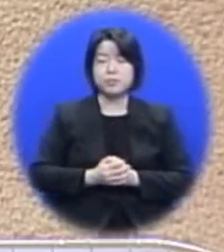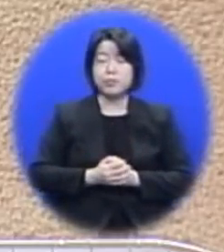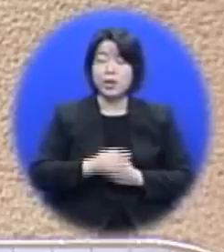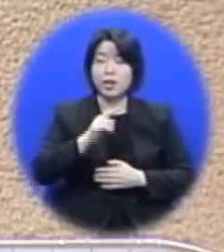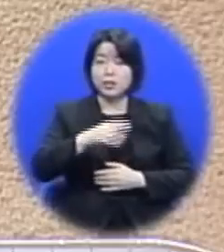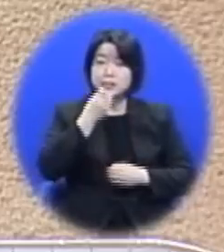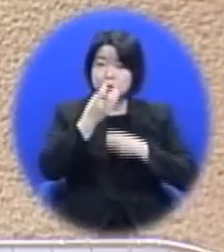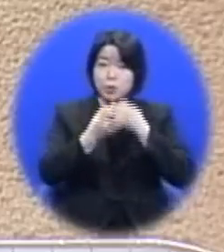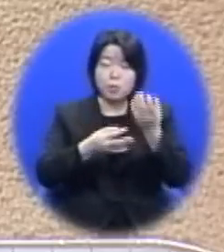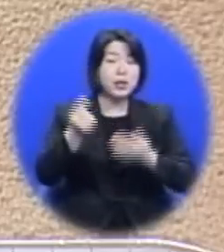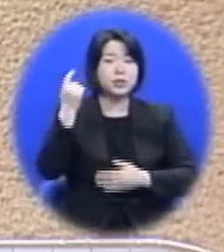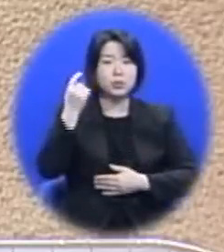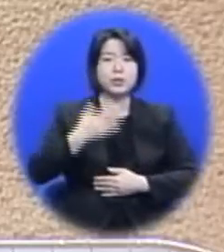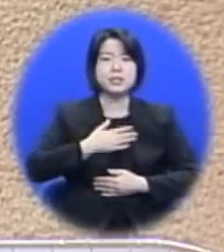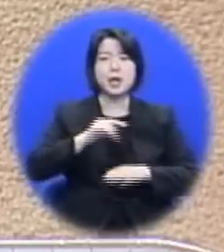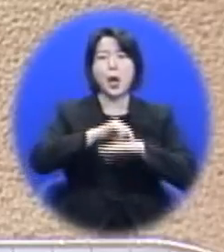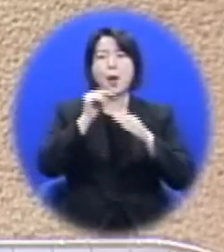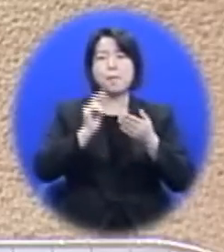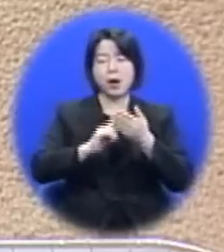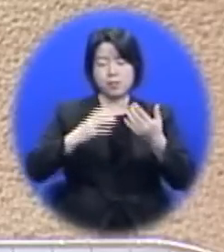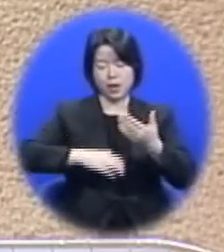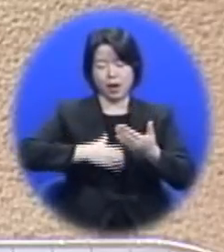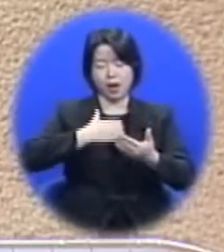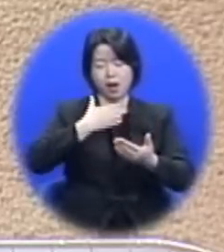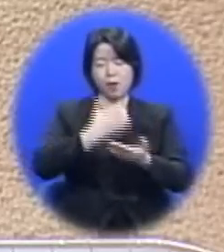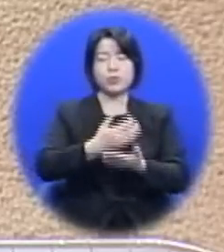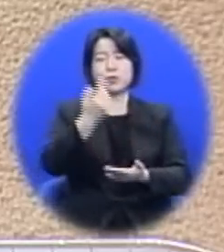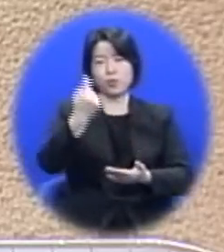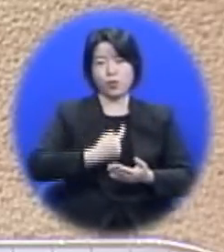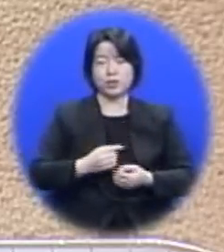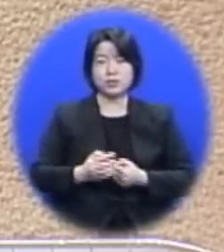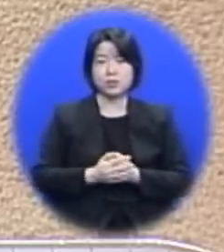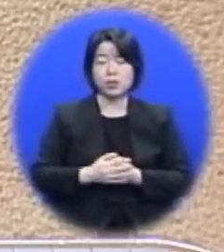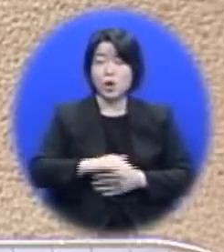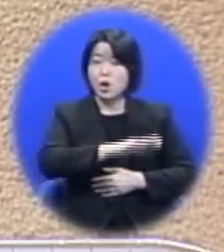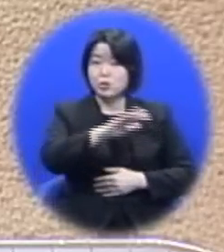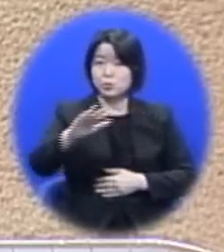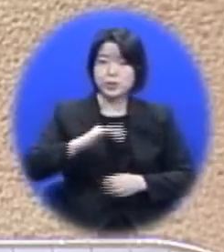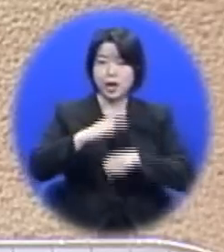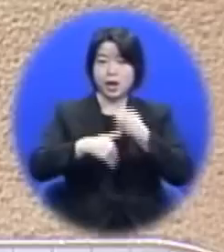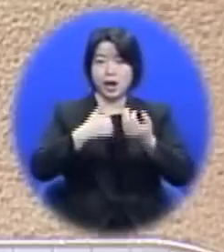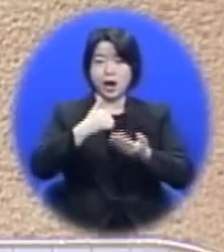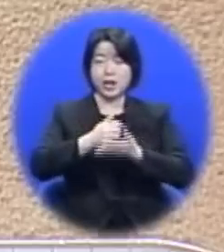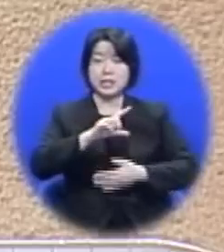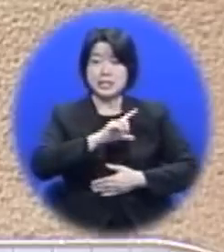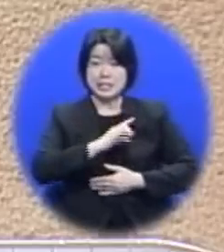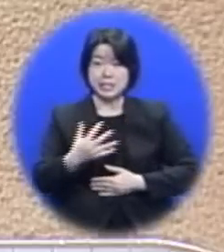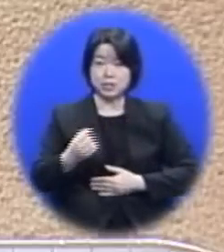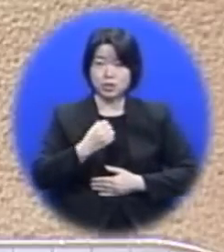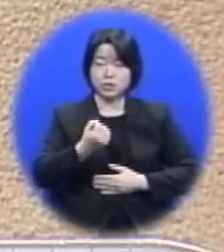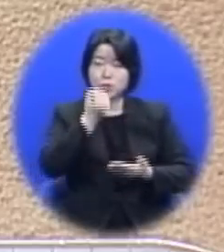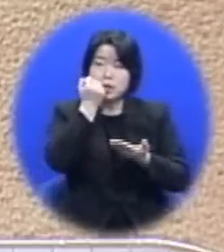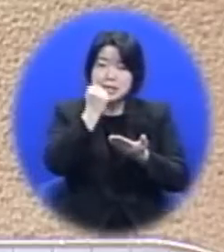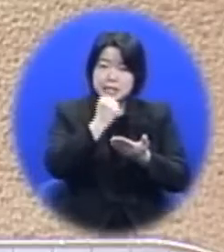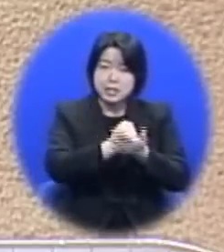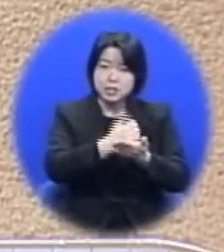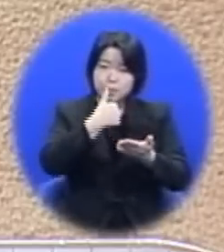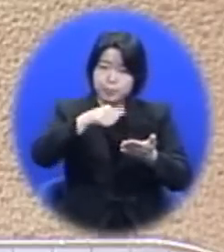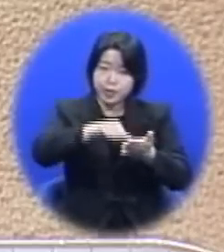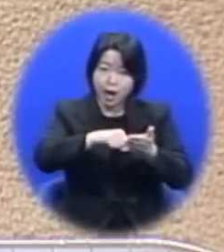그 고백을 듣고 제 마음에도 감동이 왔어요. 여러분, 우리가 하나님의 이름으로 인친